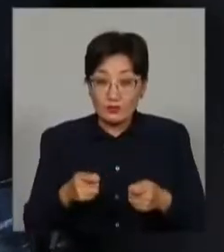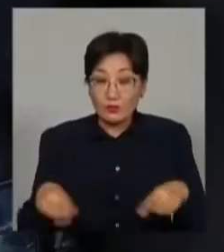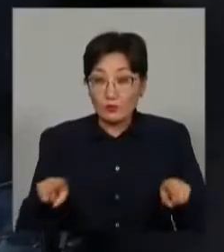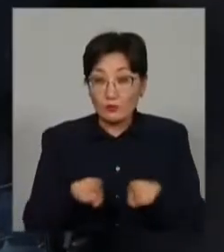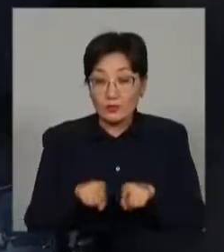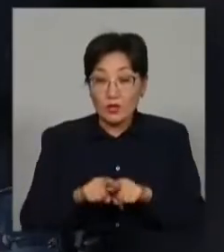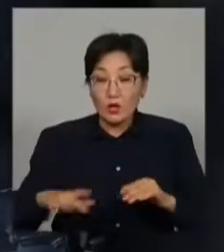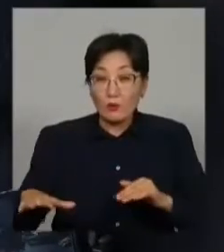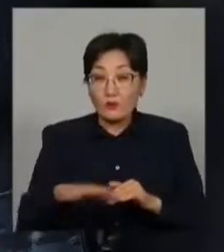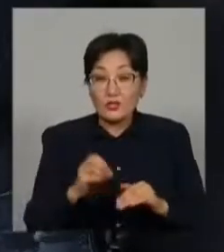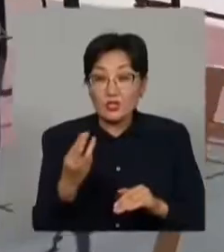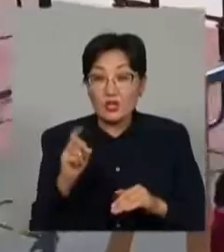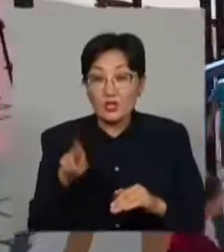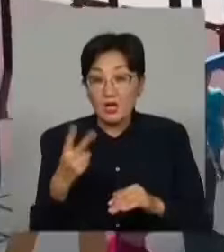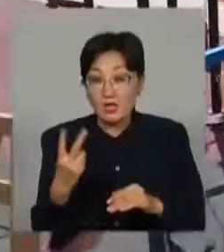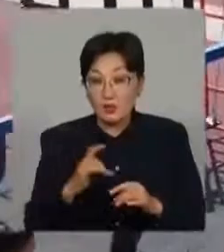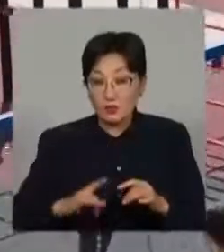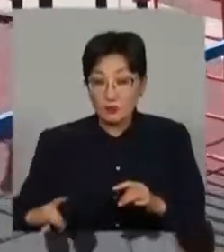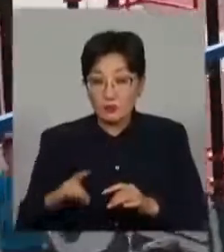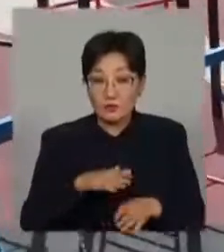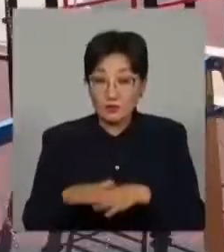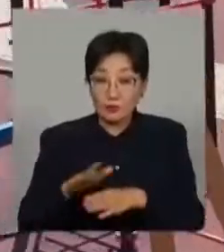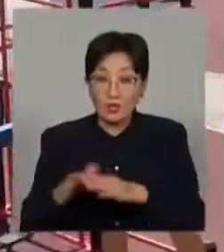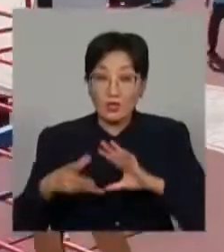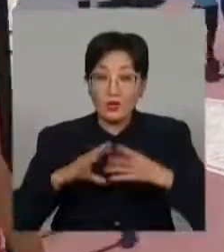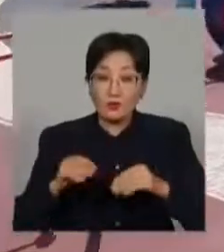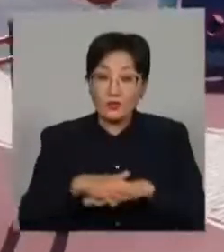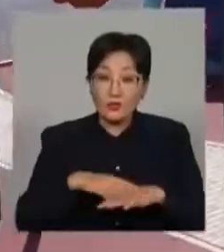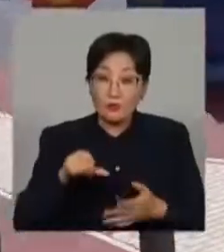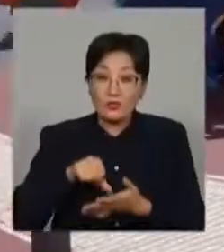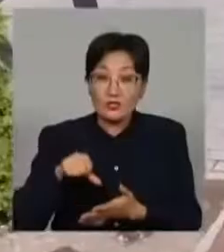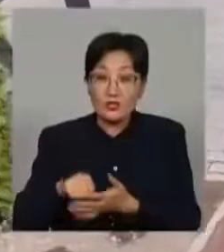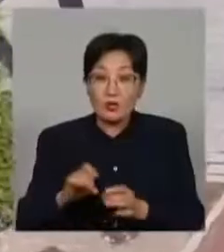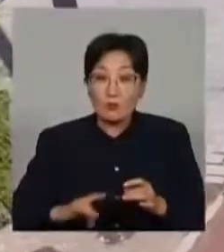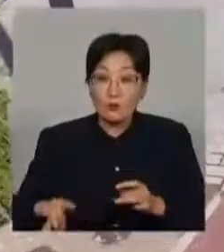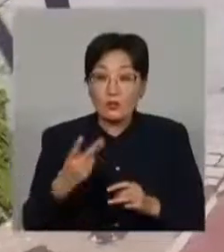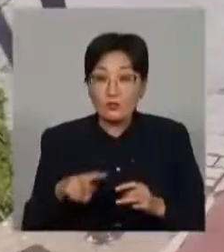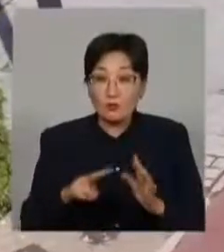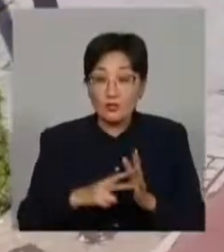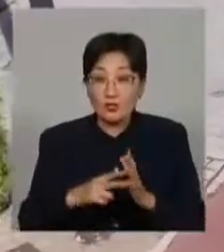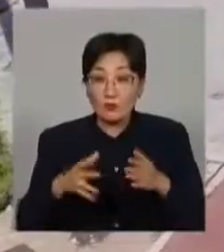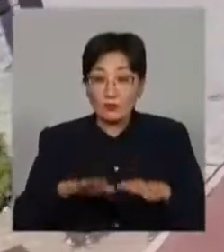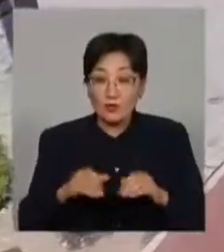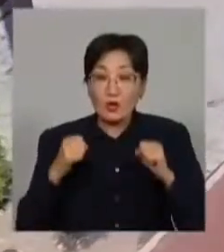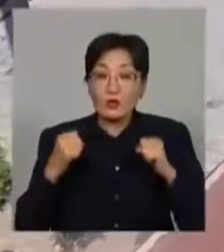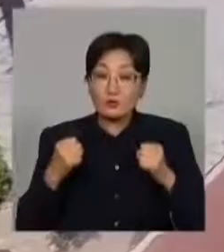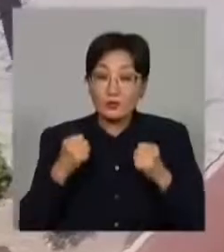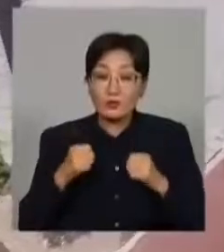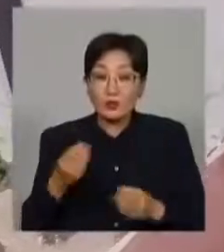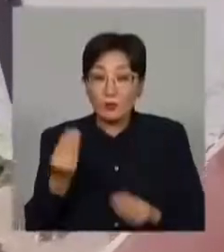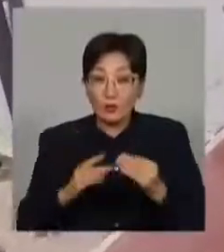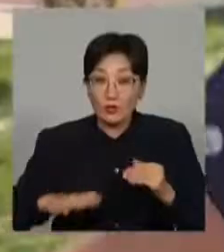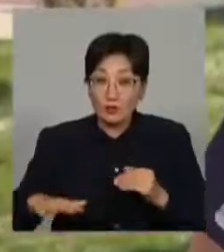осы сияқты аумақтар шаңырақ 2 шағын ауданында да жасалған. Жалпы халықтың қатысуымен ауданда 27 жергілікті спорт және ойын